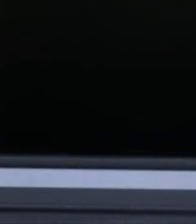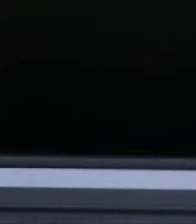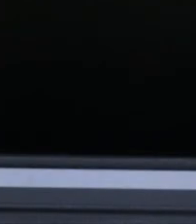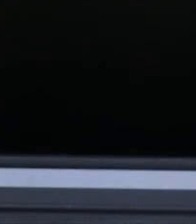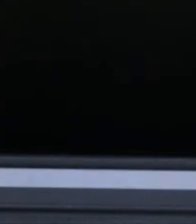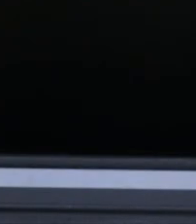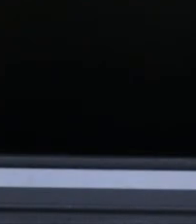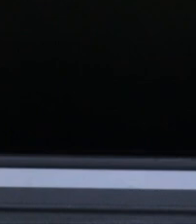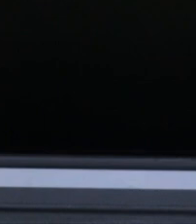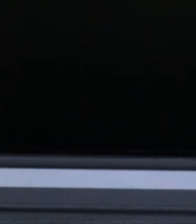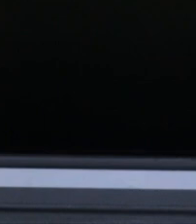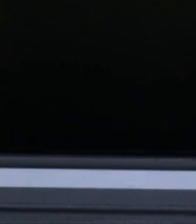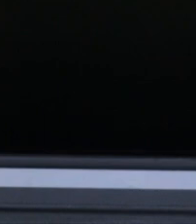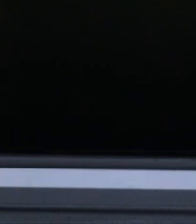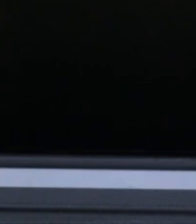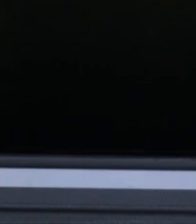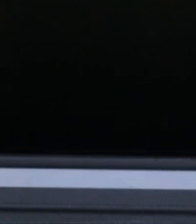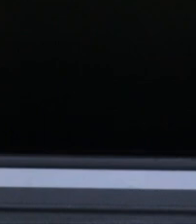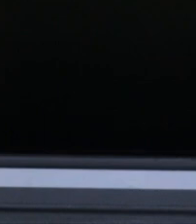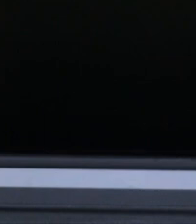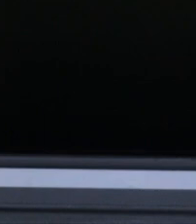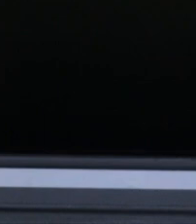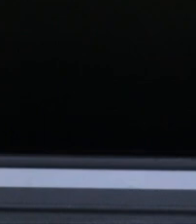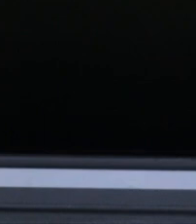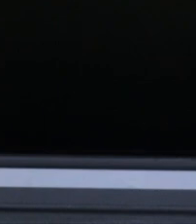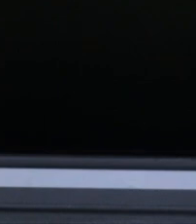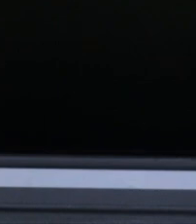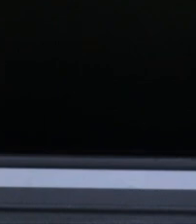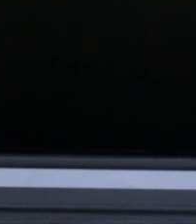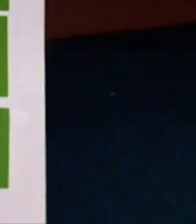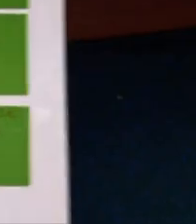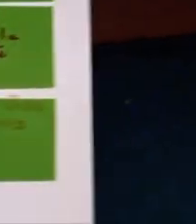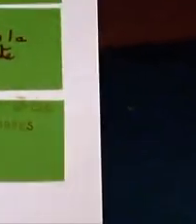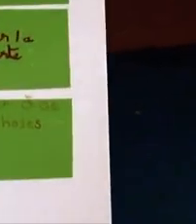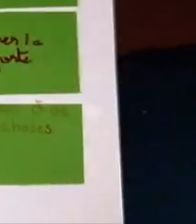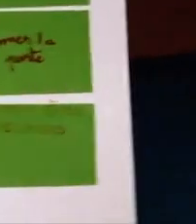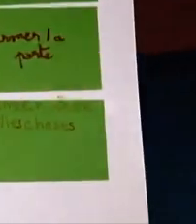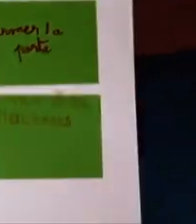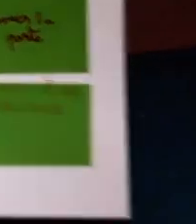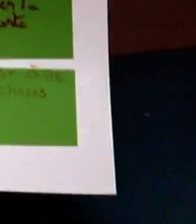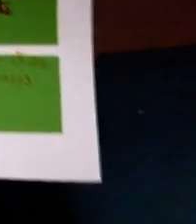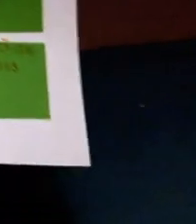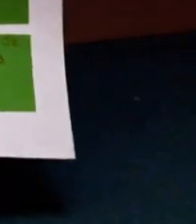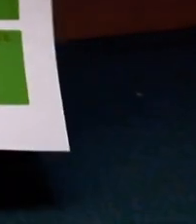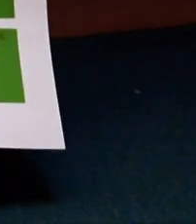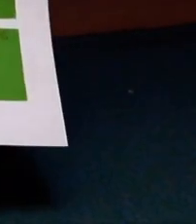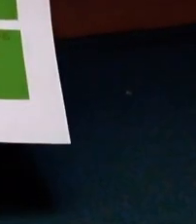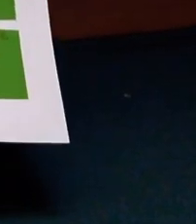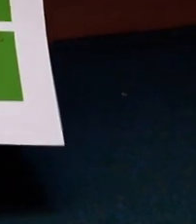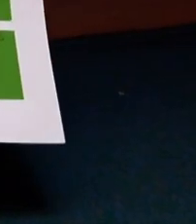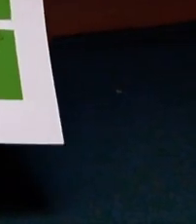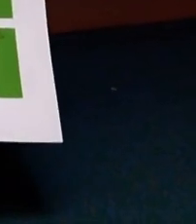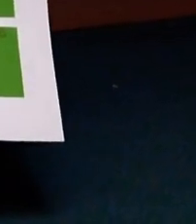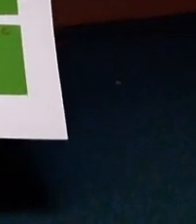suis surexcitée le soir. Du coup, je n'arrive pas à m'endormir. Donc maintenant, je ne fais plus les mêmes activités, je ne bois plus de soda, je ne regarde plus les